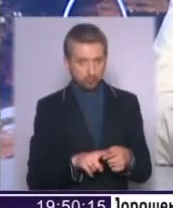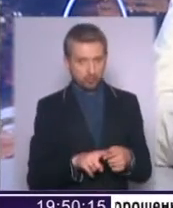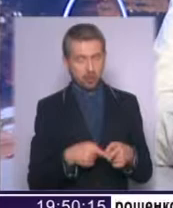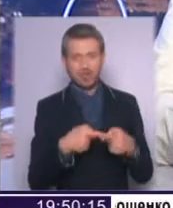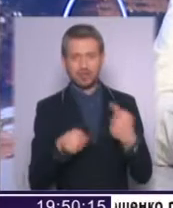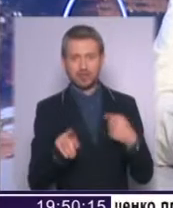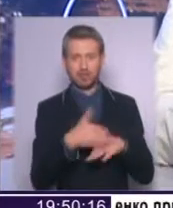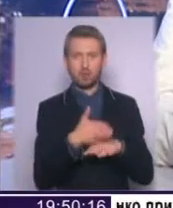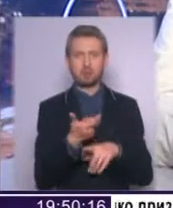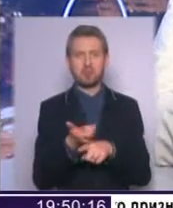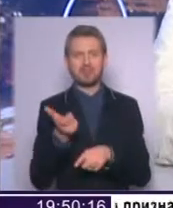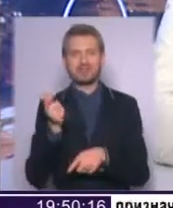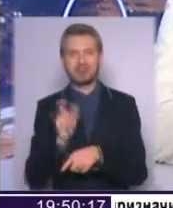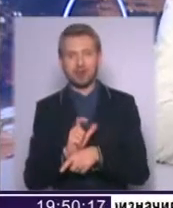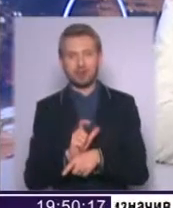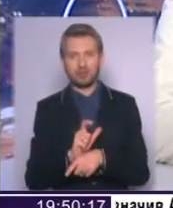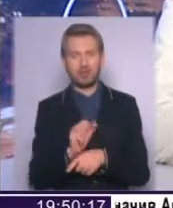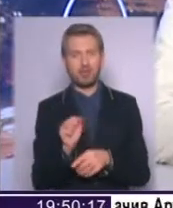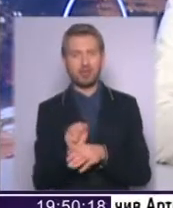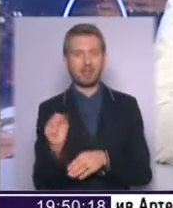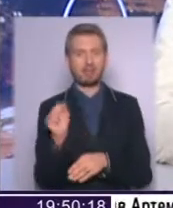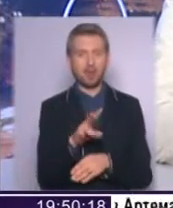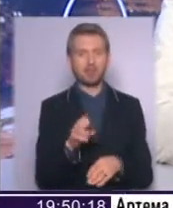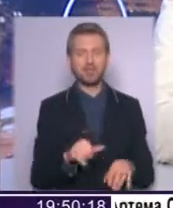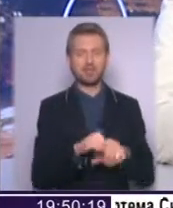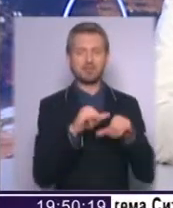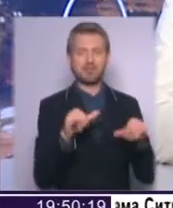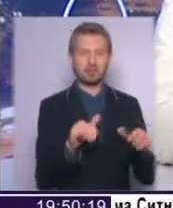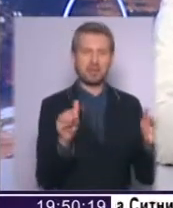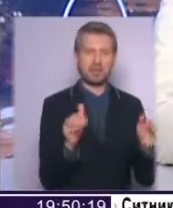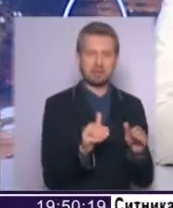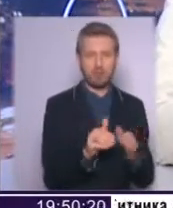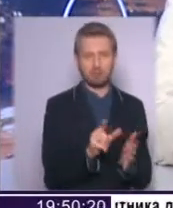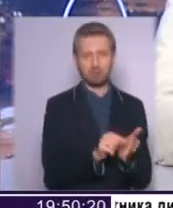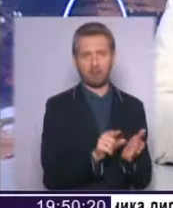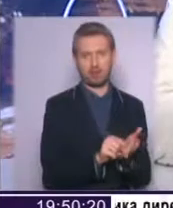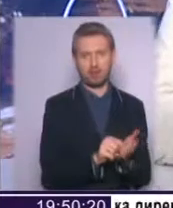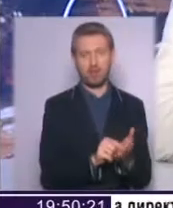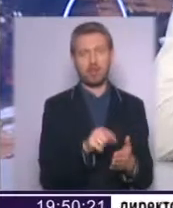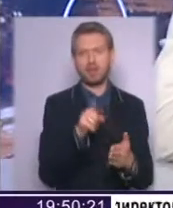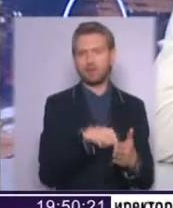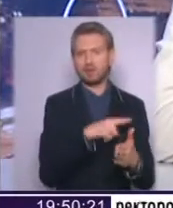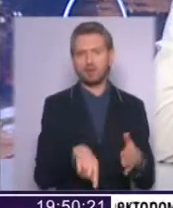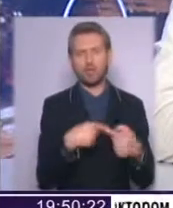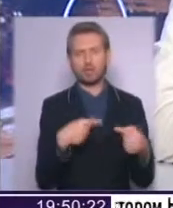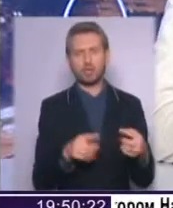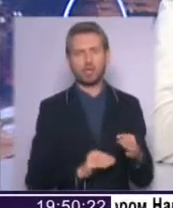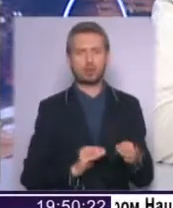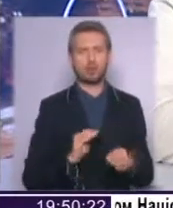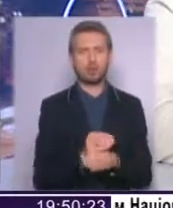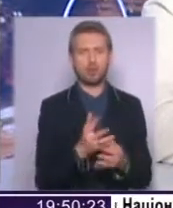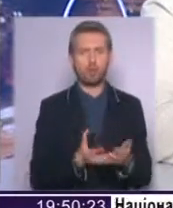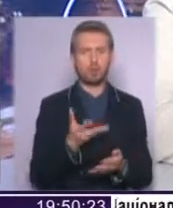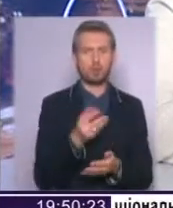різницю між максимальною, що буду ліквідувати, направити на збільшення мінімальних пенсій. Ліквідувати будь-які додаткові доплати за